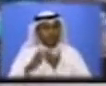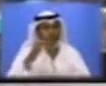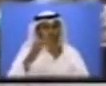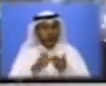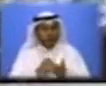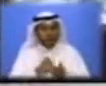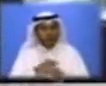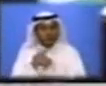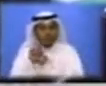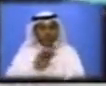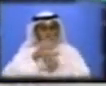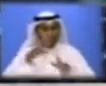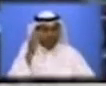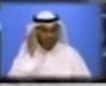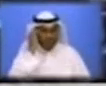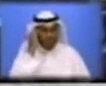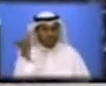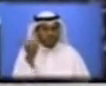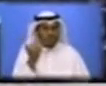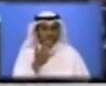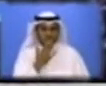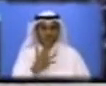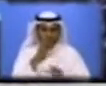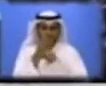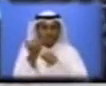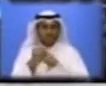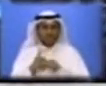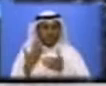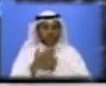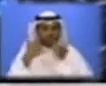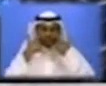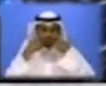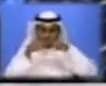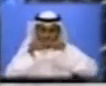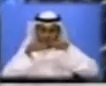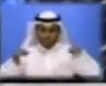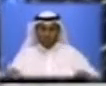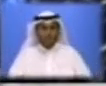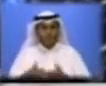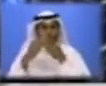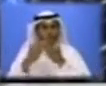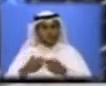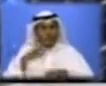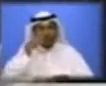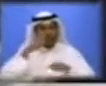جديدة وضمنها تصاعد المخاطر البحرية التي أخذت أبعادا وصورا أكثر خطورة